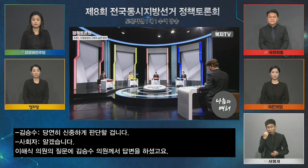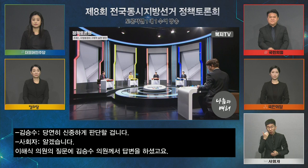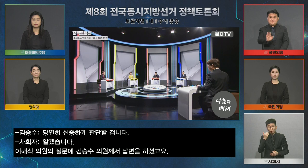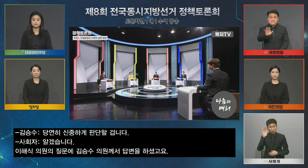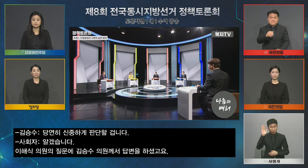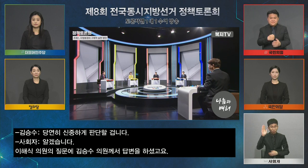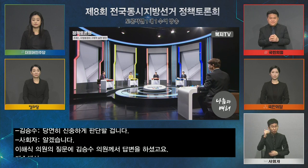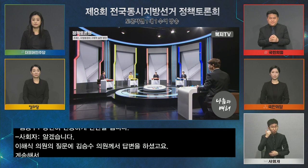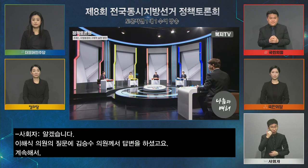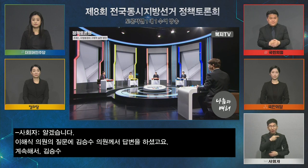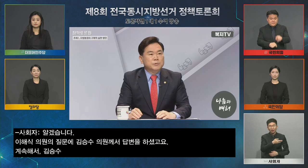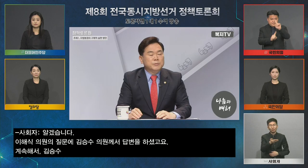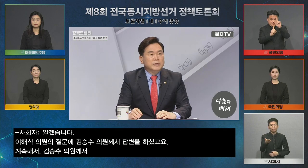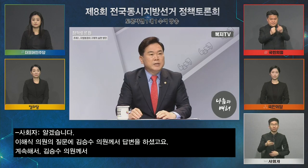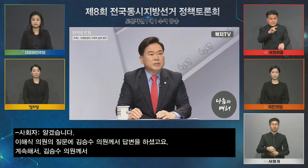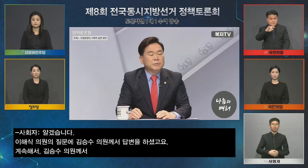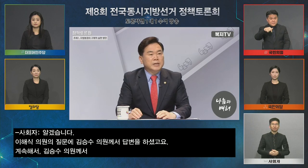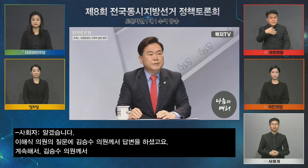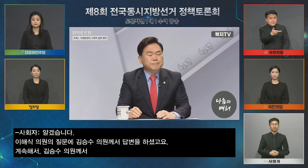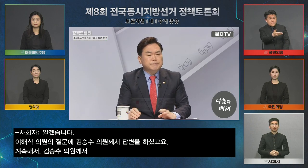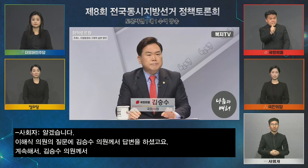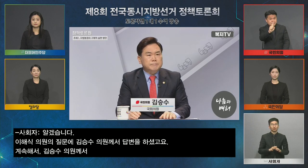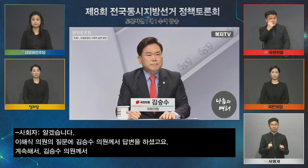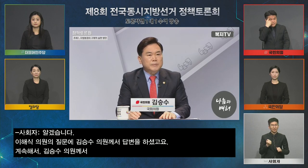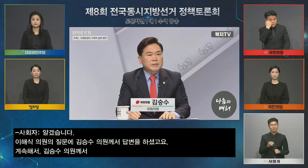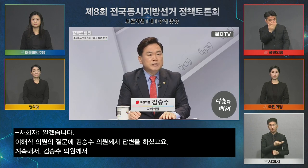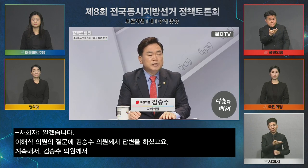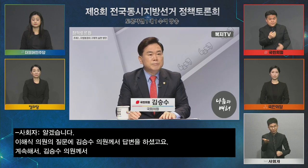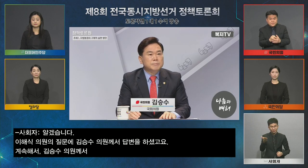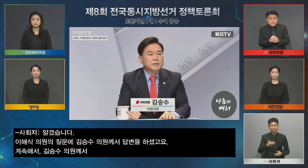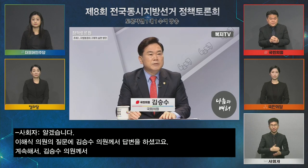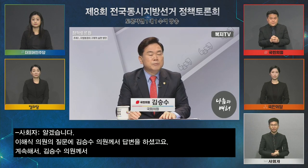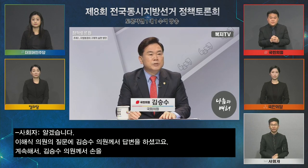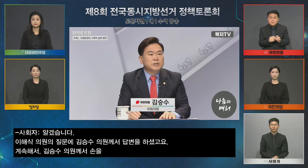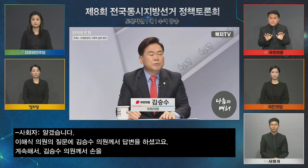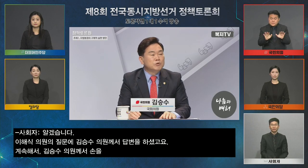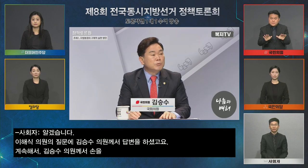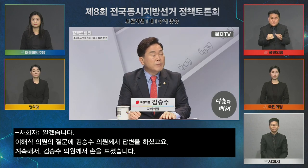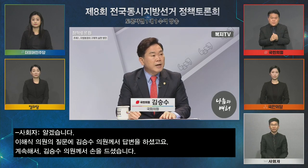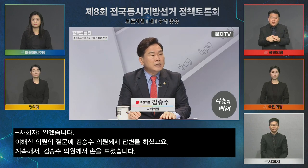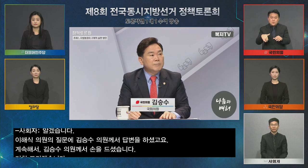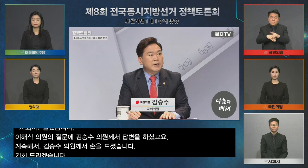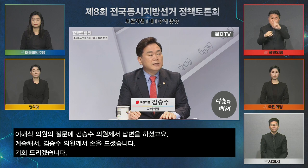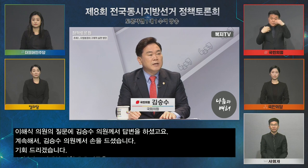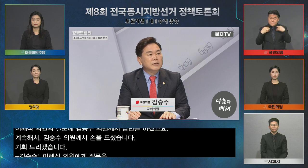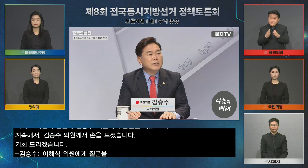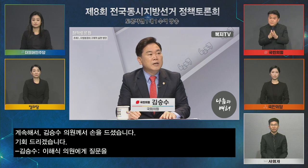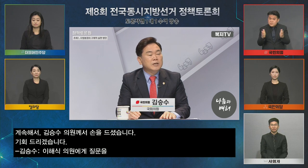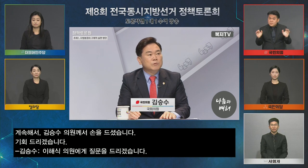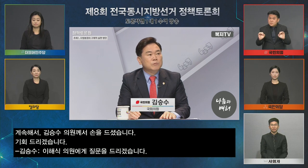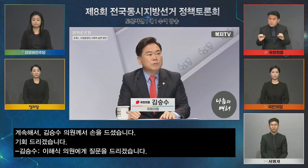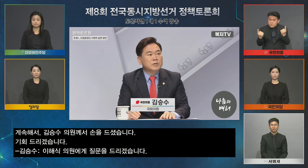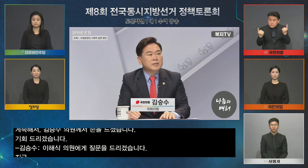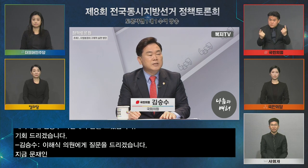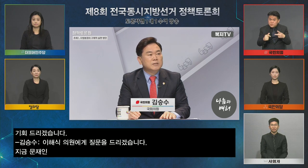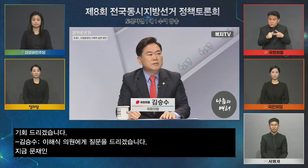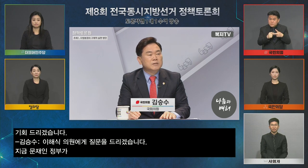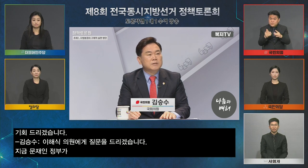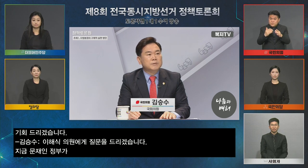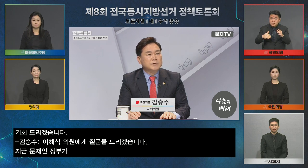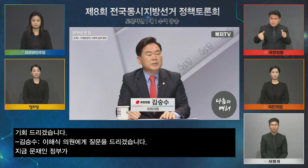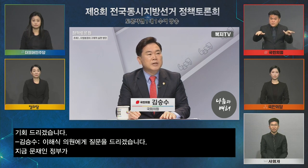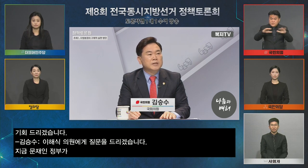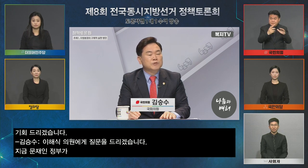기회를 드리겠습니다. 이해식 의원에게 좀 질문 좀 드리겠습니다. 지금 문재인 정부는 출범하자마자 2단계 공공기관